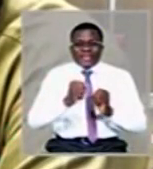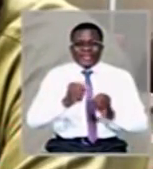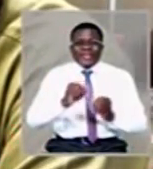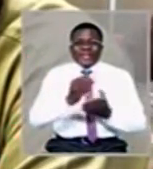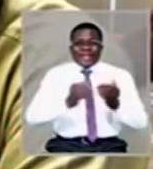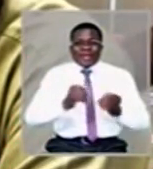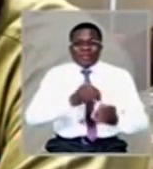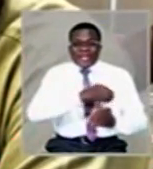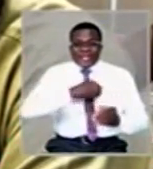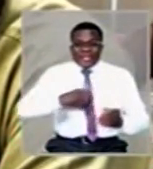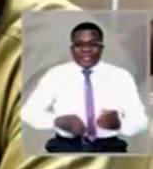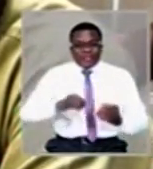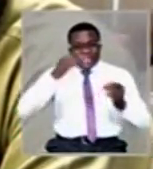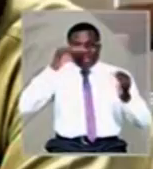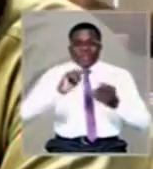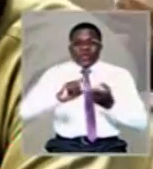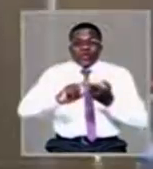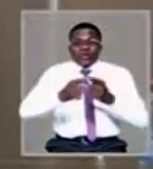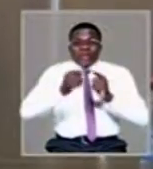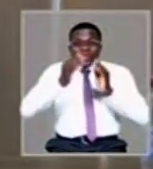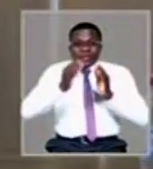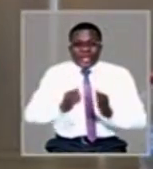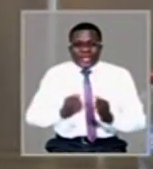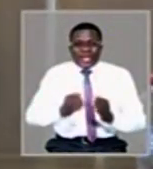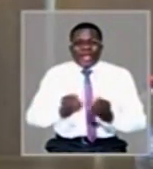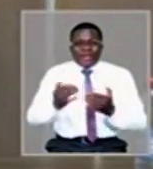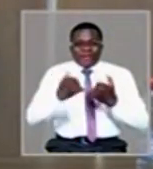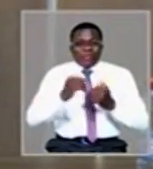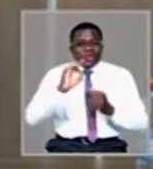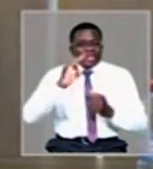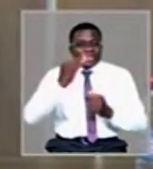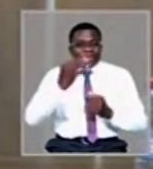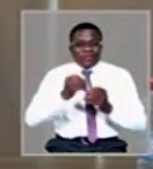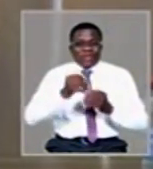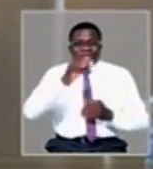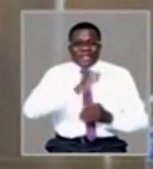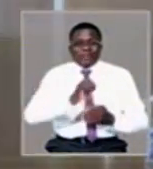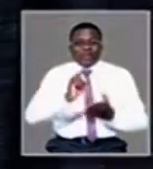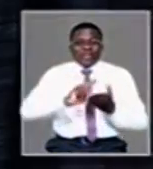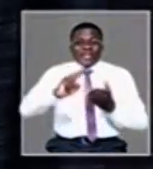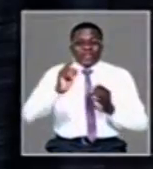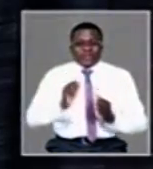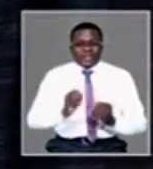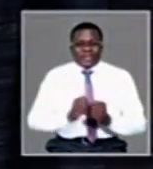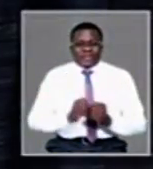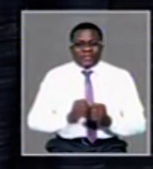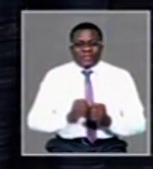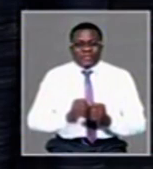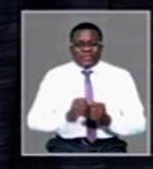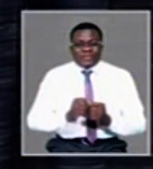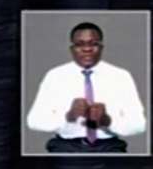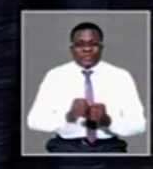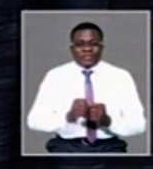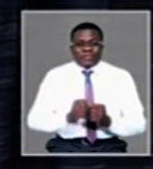chinoise espère que ce partenariat va porter ses fruits dans l'intérêt des étudiants.